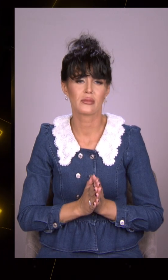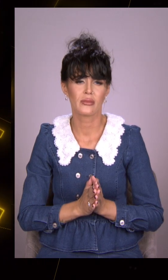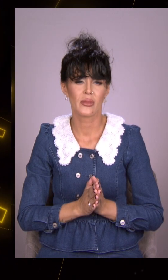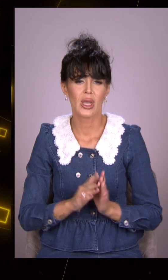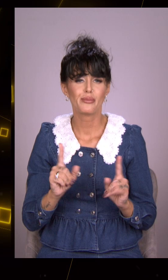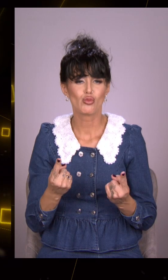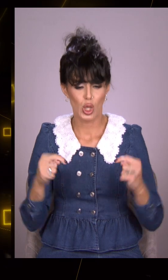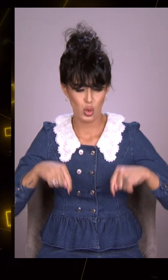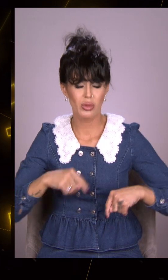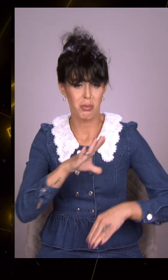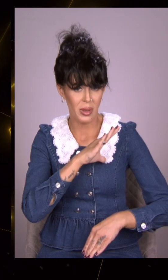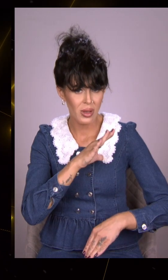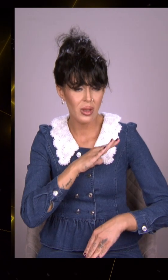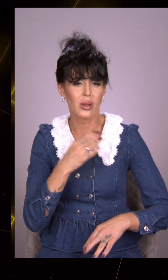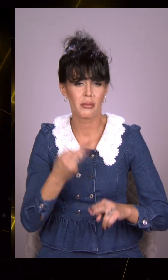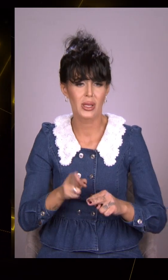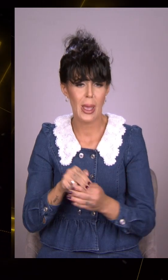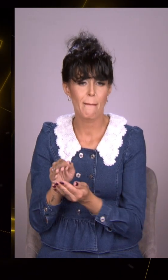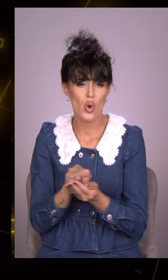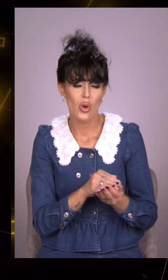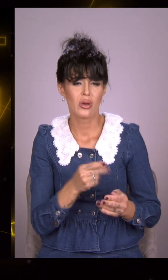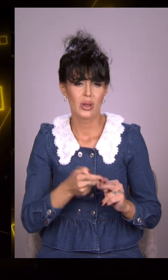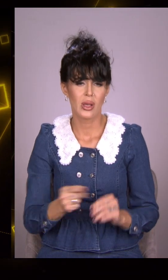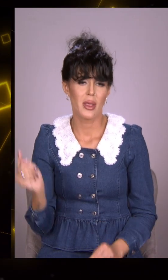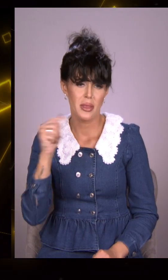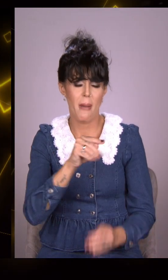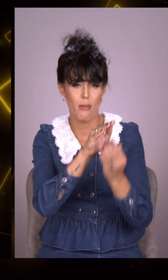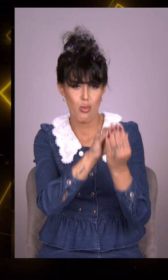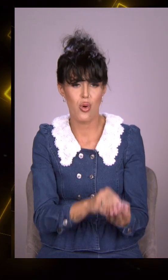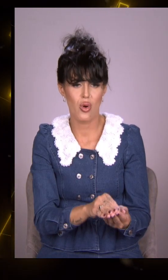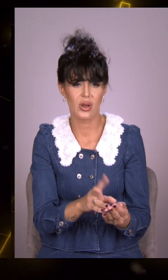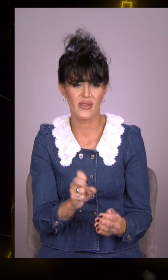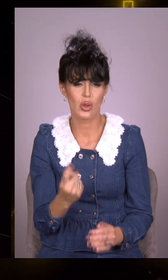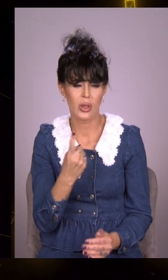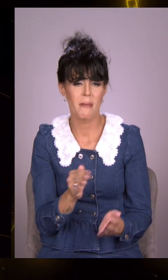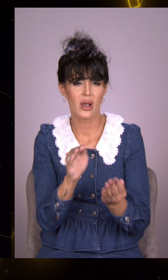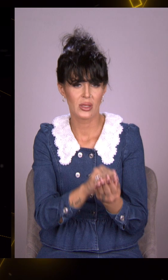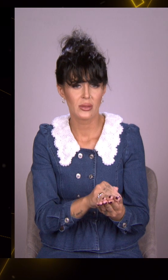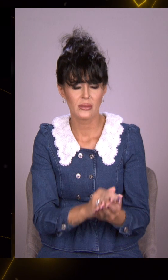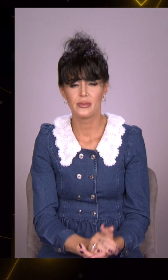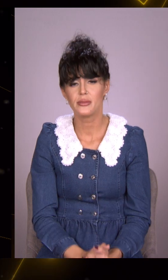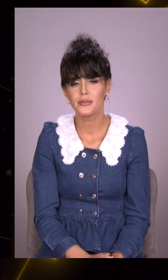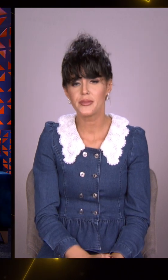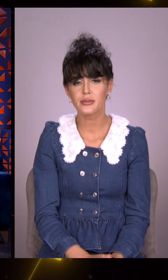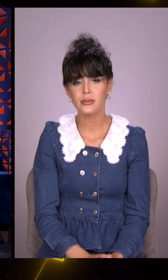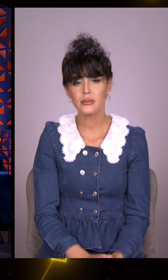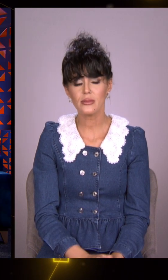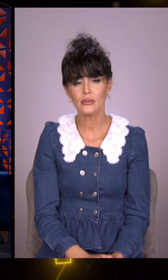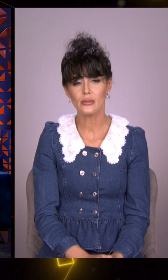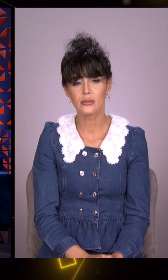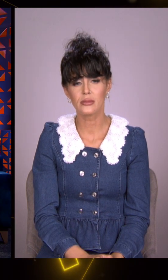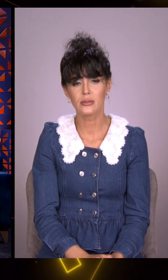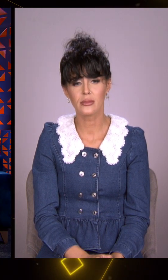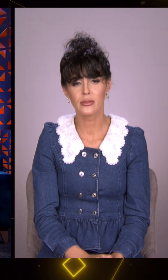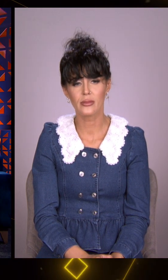були, в одні могилки, там їх там похоронили в одні могилки. Пані Надія, а